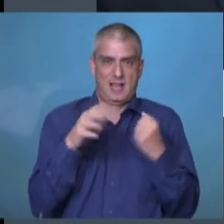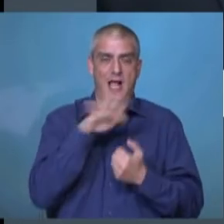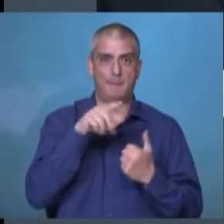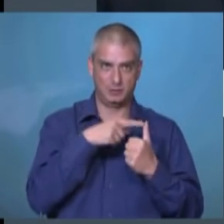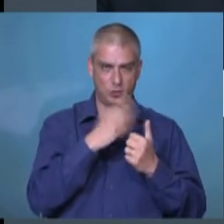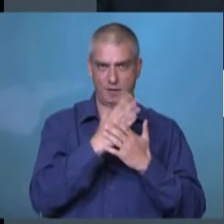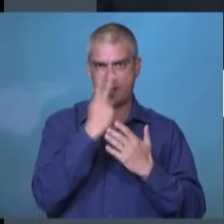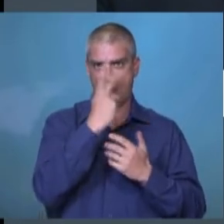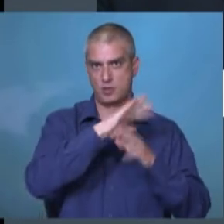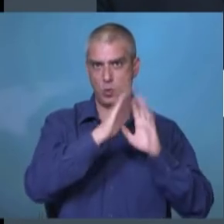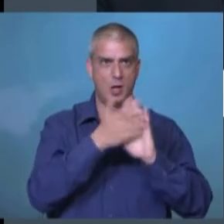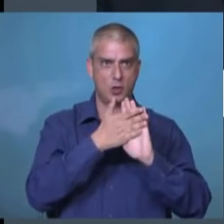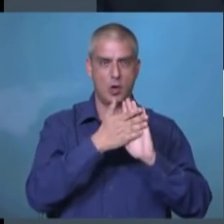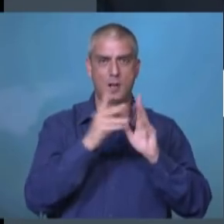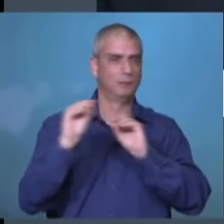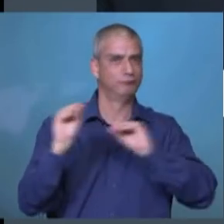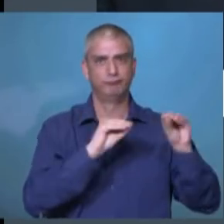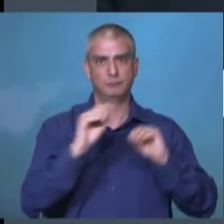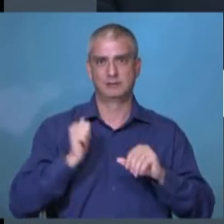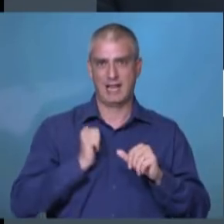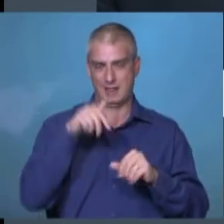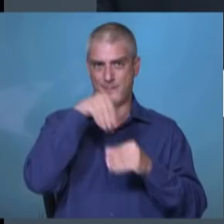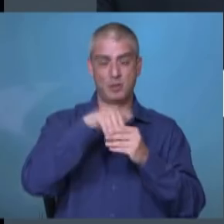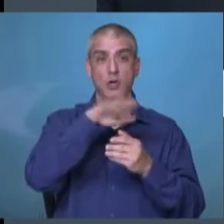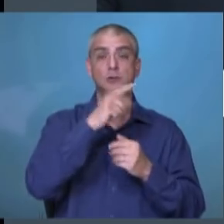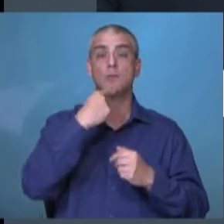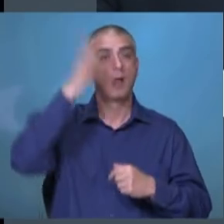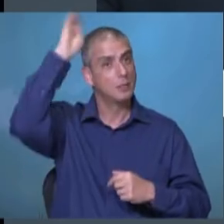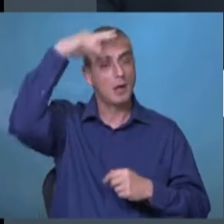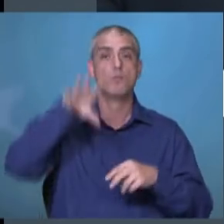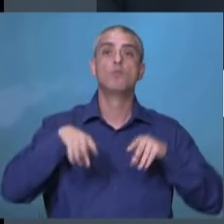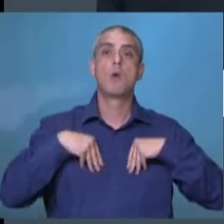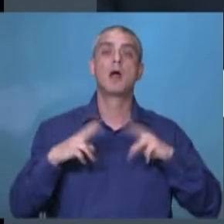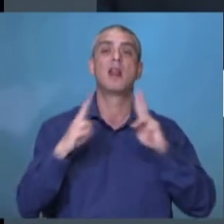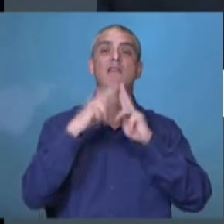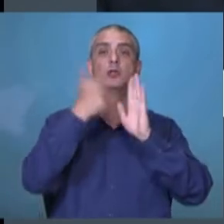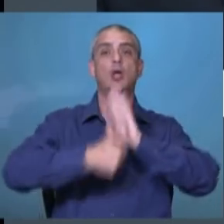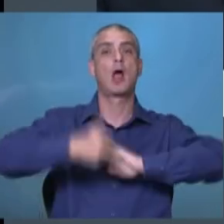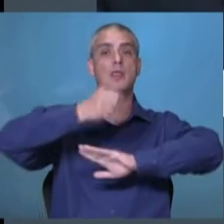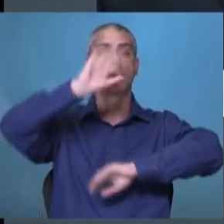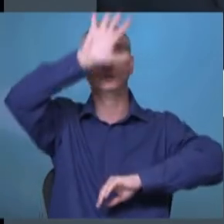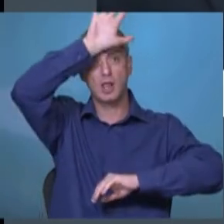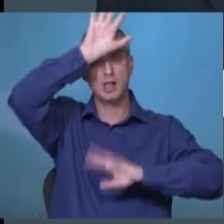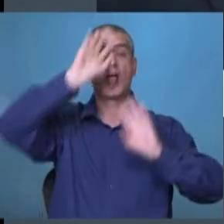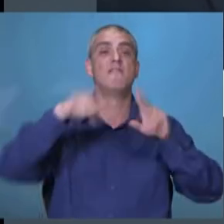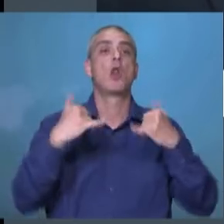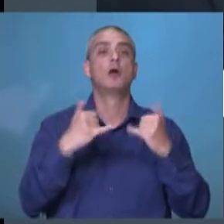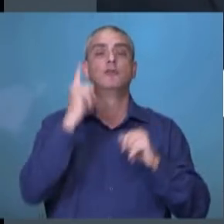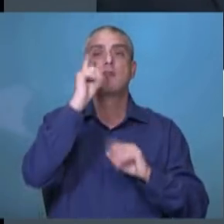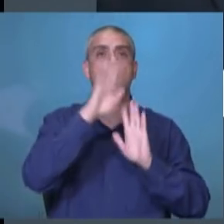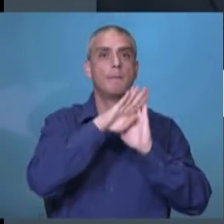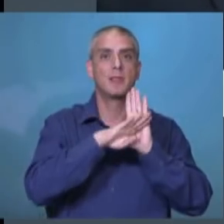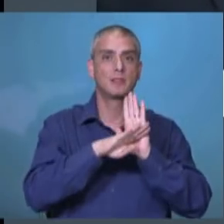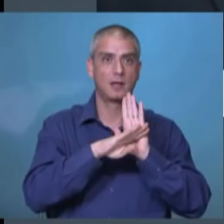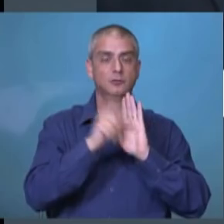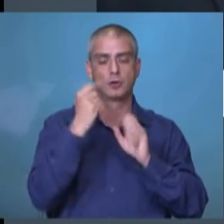את כל התזוזות במפרץ. דבר שני, הם אומרים, טראמפ מוכן עקרונית לפגוש את ההנהגה האיראנית גם עכשיו, בתנאי שהם